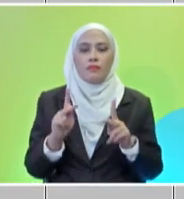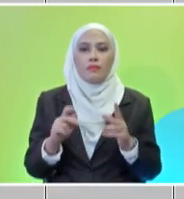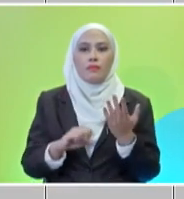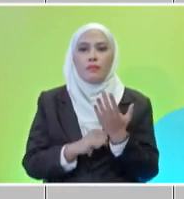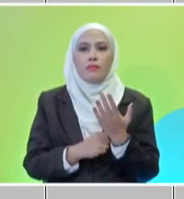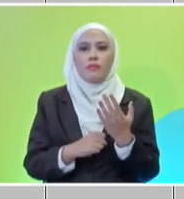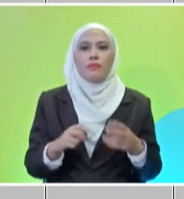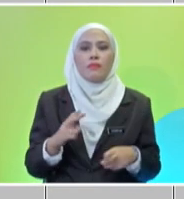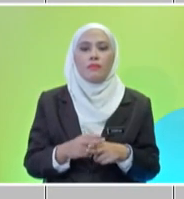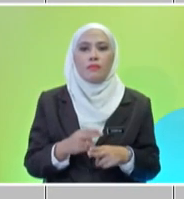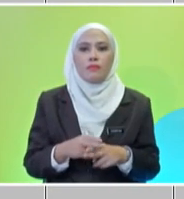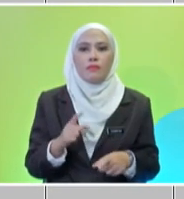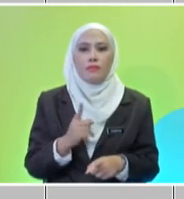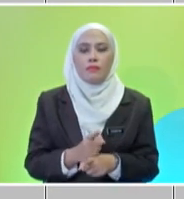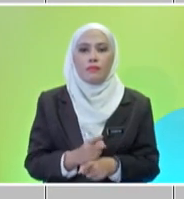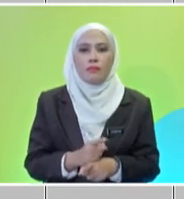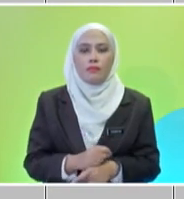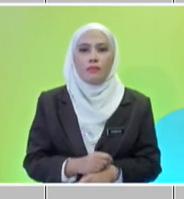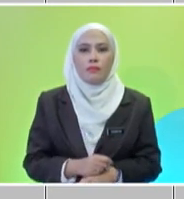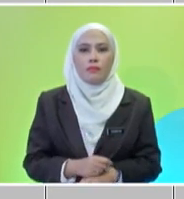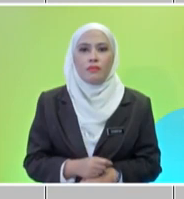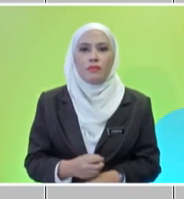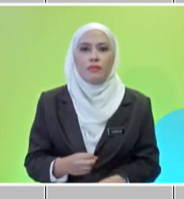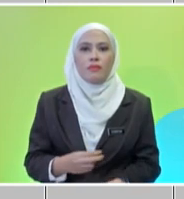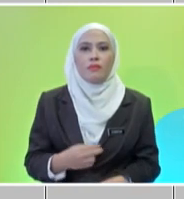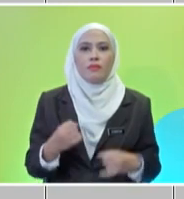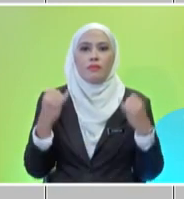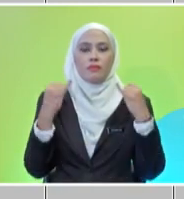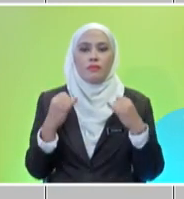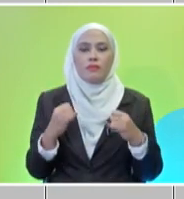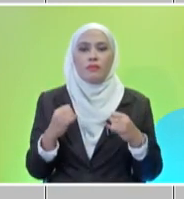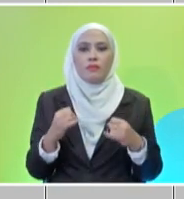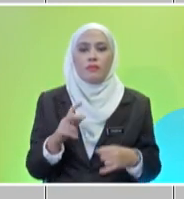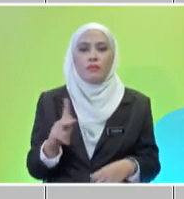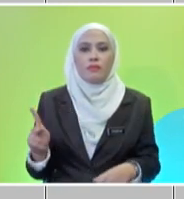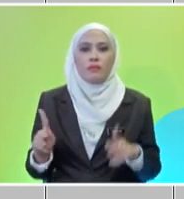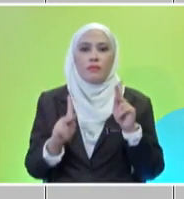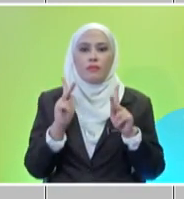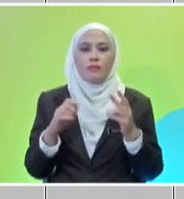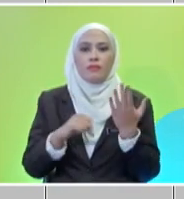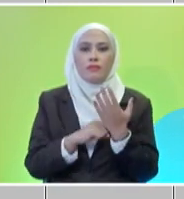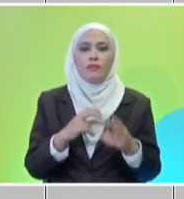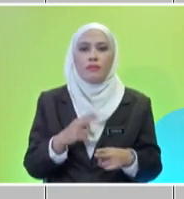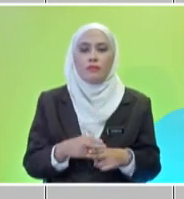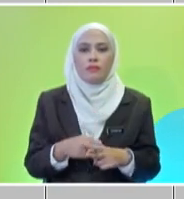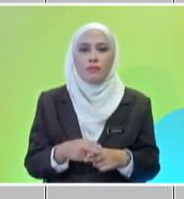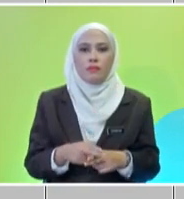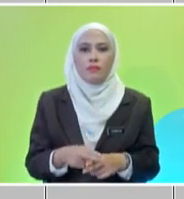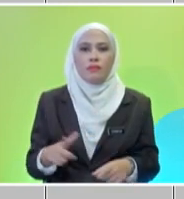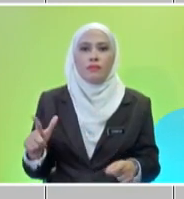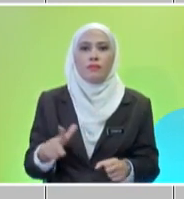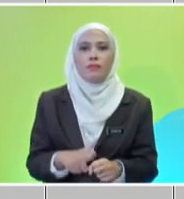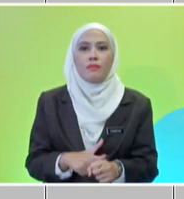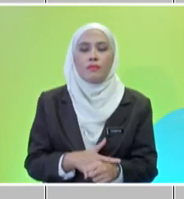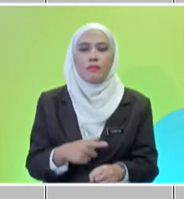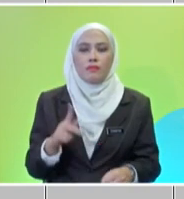pada hari ini termasuk lah menyatakan kata sandi nama daripada bahan yang dibaca melengkapkan ayat menggunakan